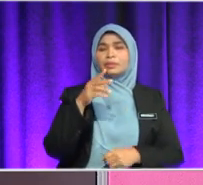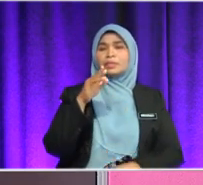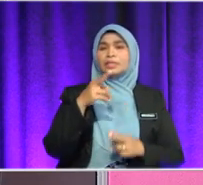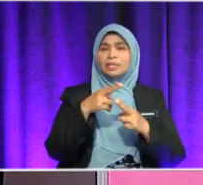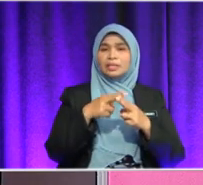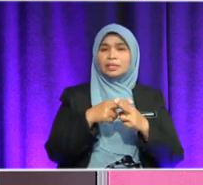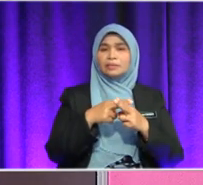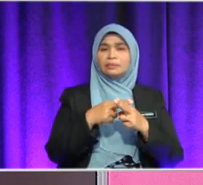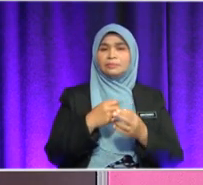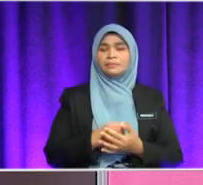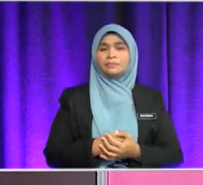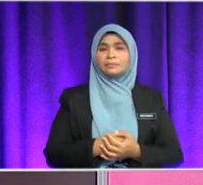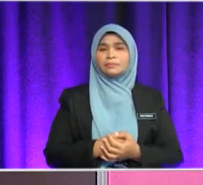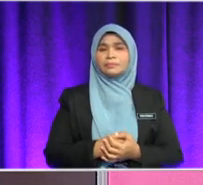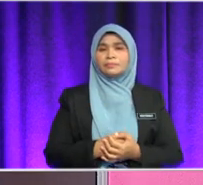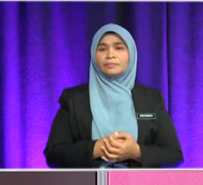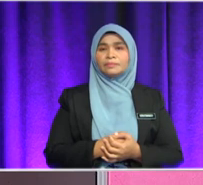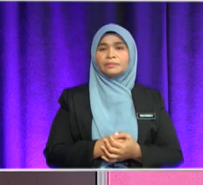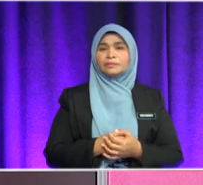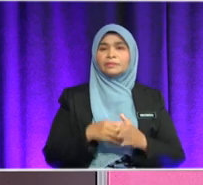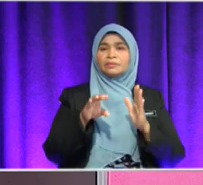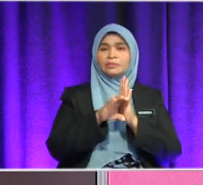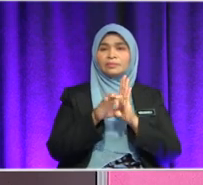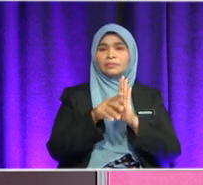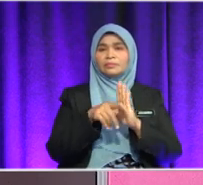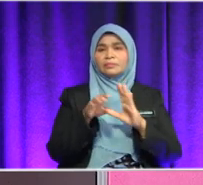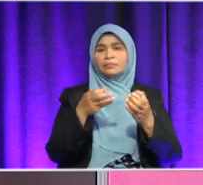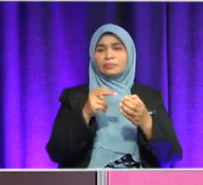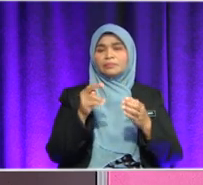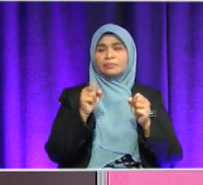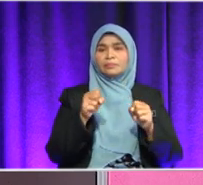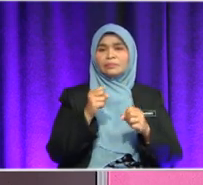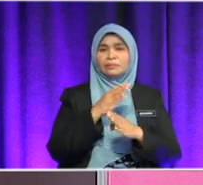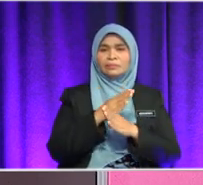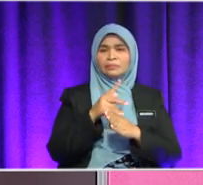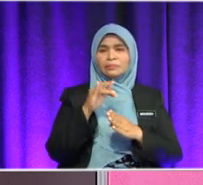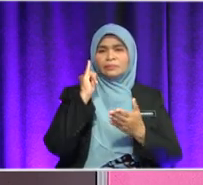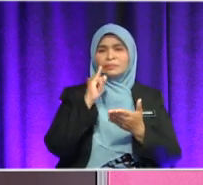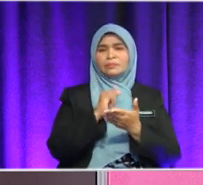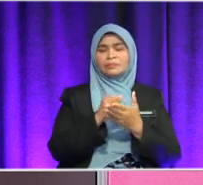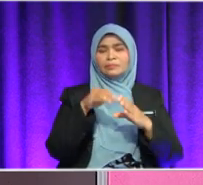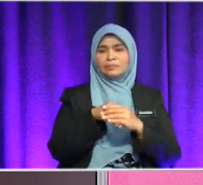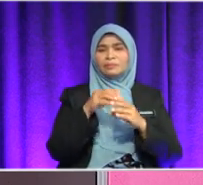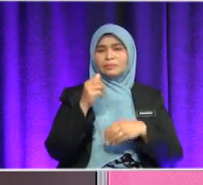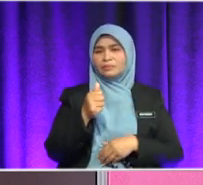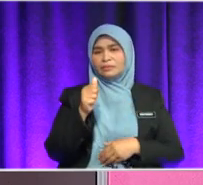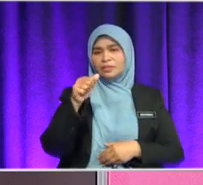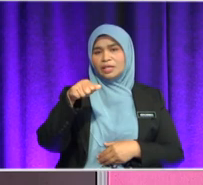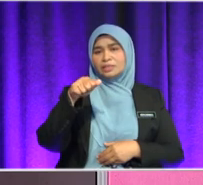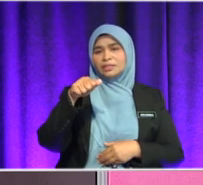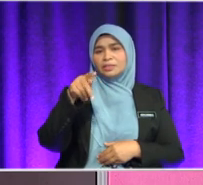yang tadi Jelaskan contoh perkataan yang boleh membatalkan iman dalam aspek persendaan